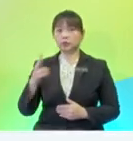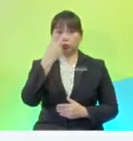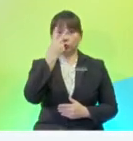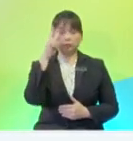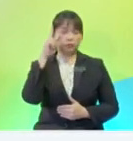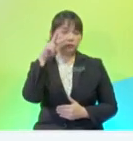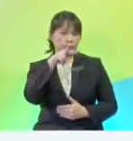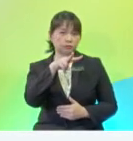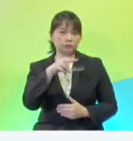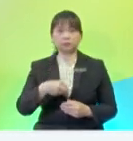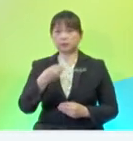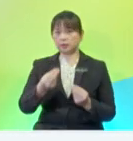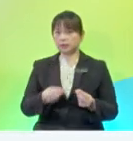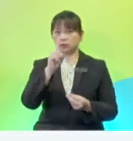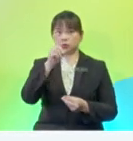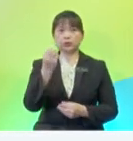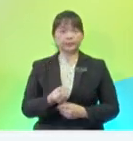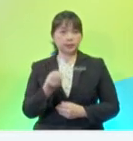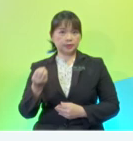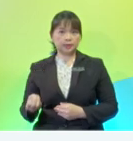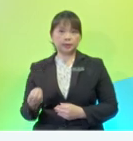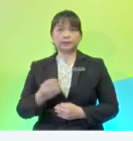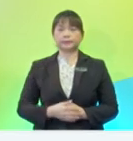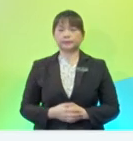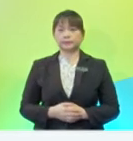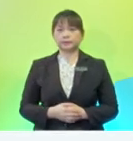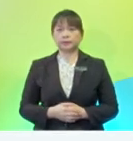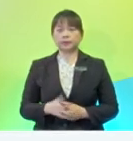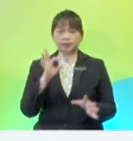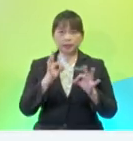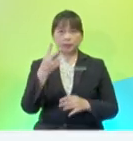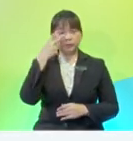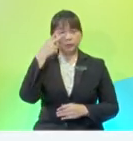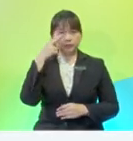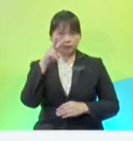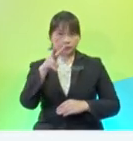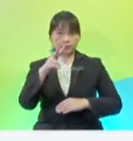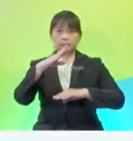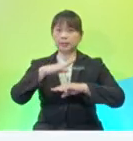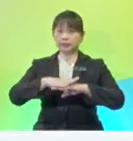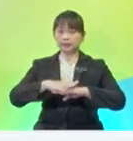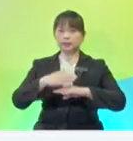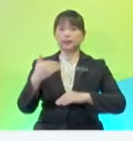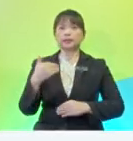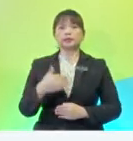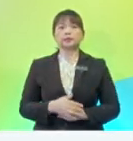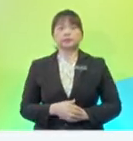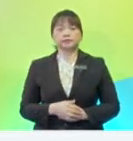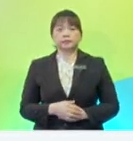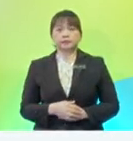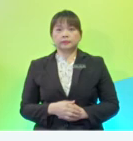bagi sebuah objek Oke kalau yang bagian pandangan yang atas tuh dia adalah pandangan atas